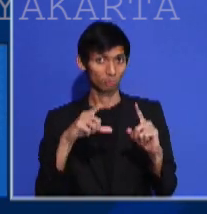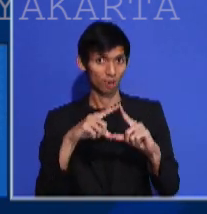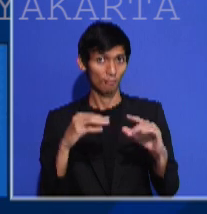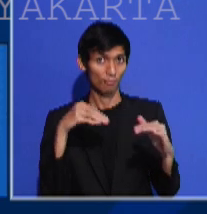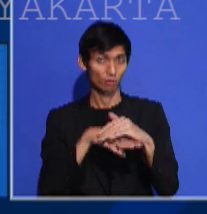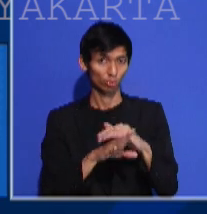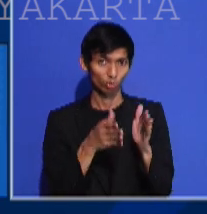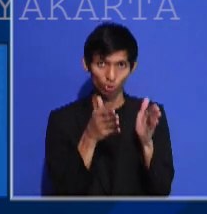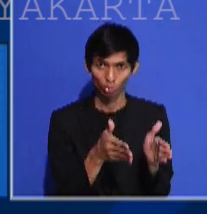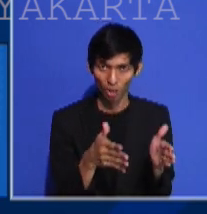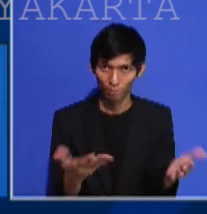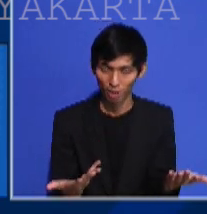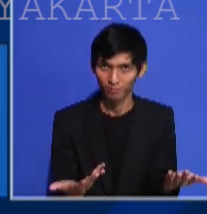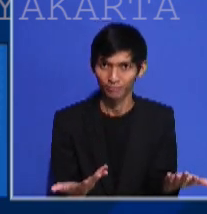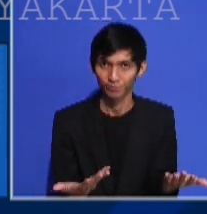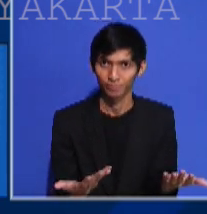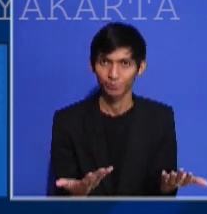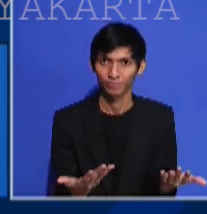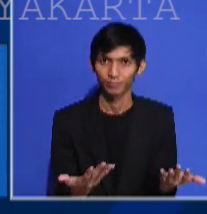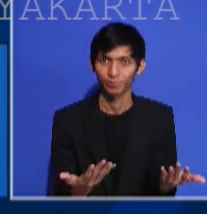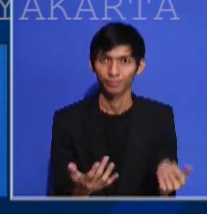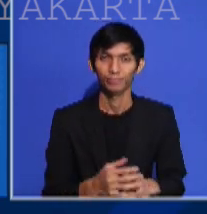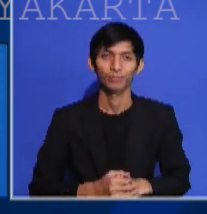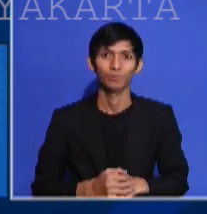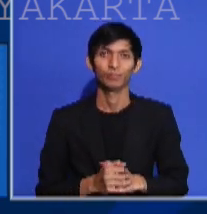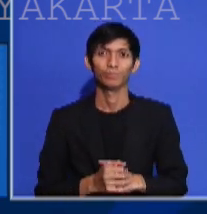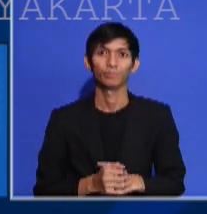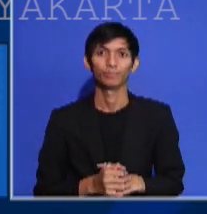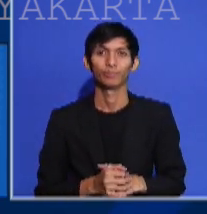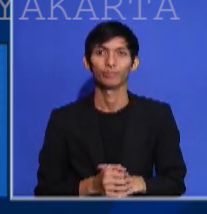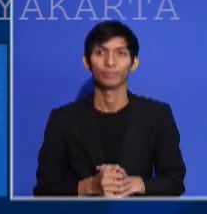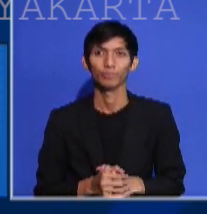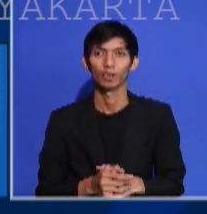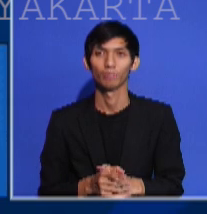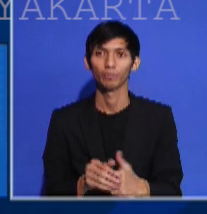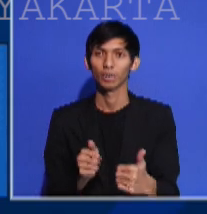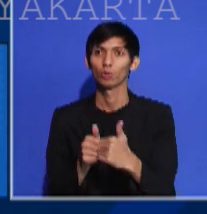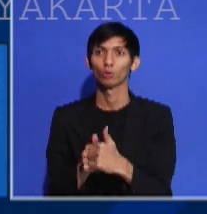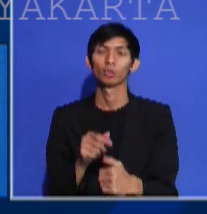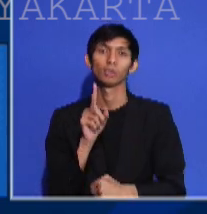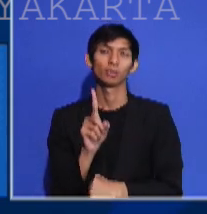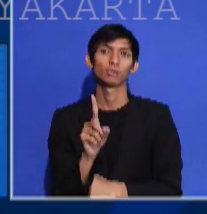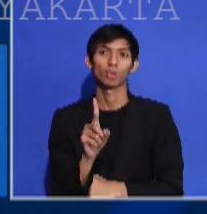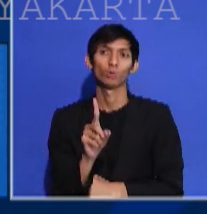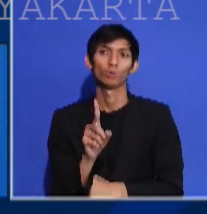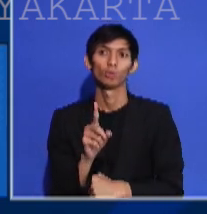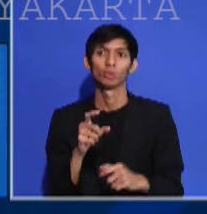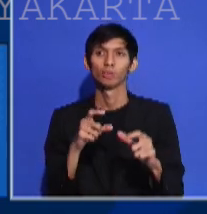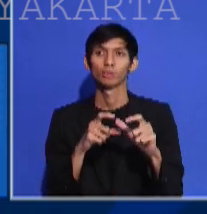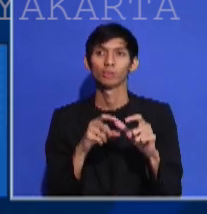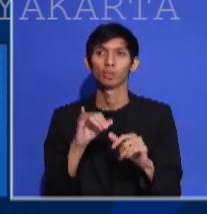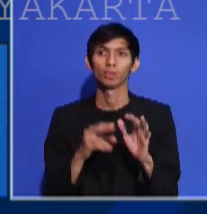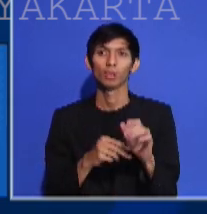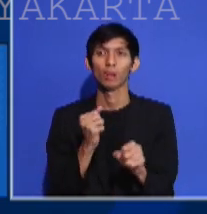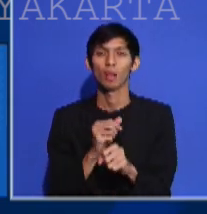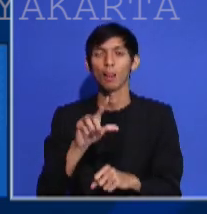single e mix double atau seperti apa ikut di satu nomor itu single oke untuk